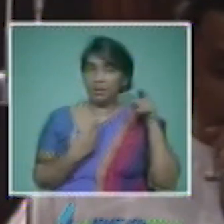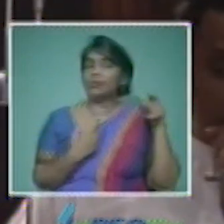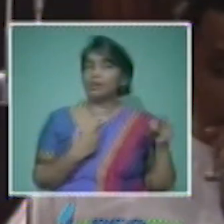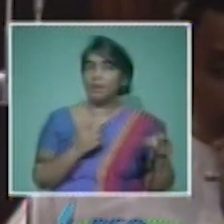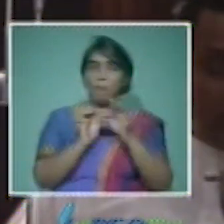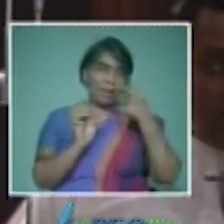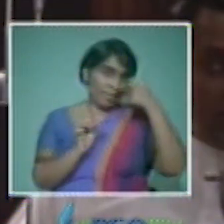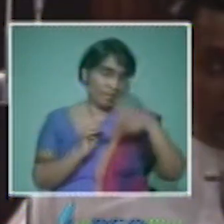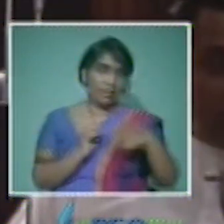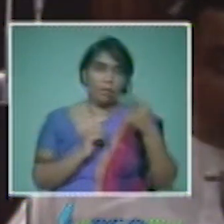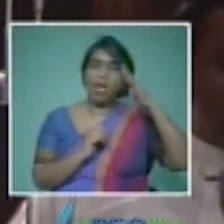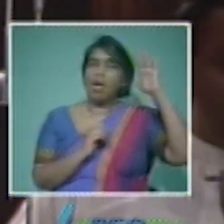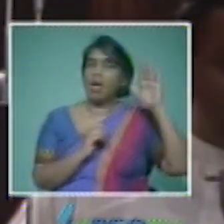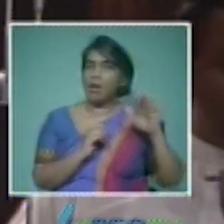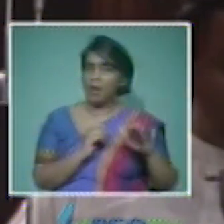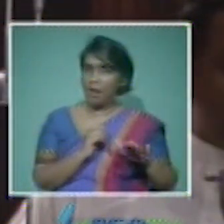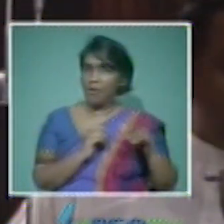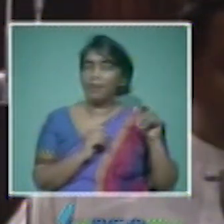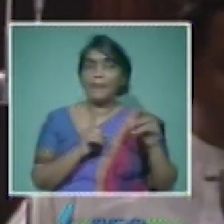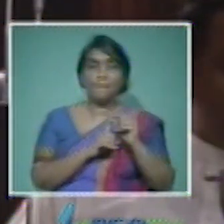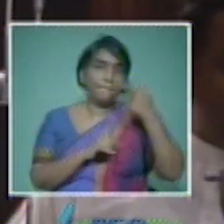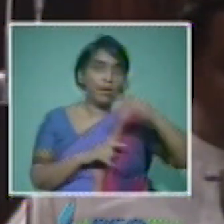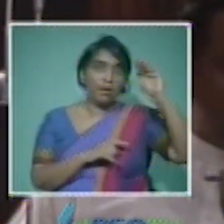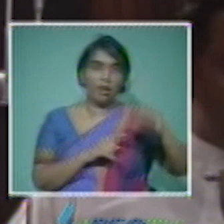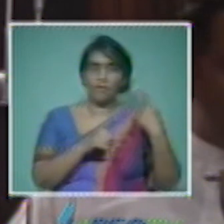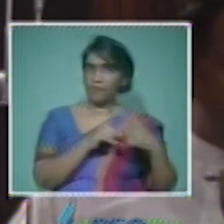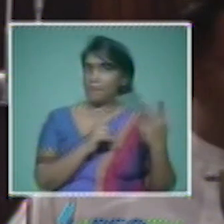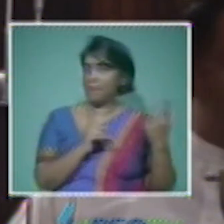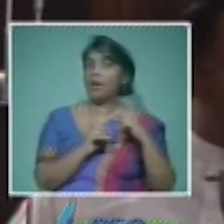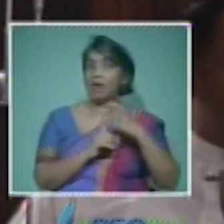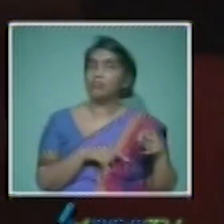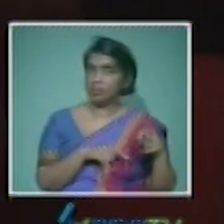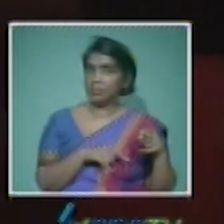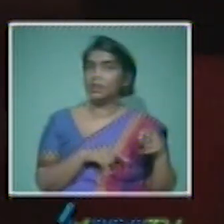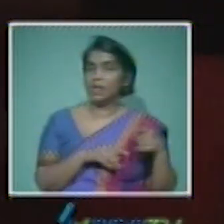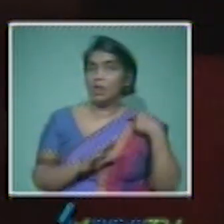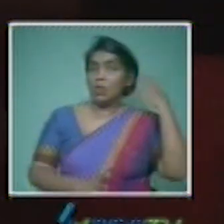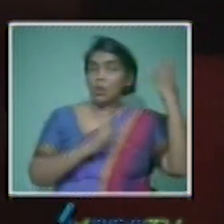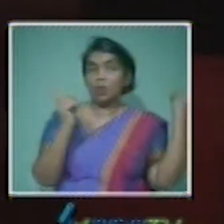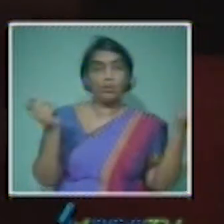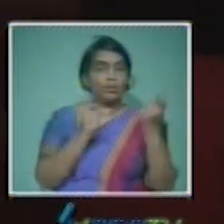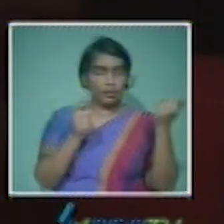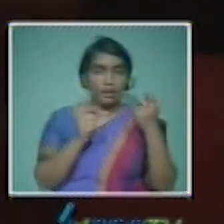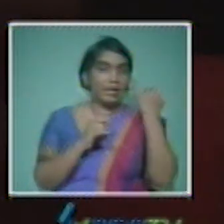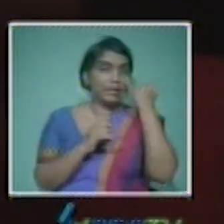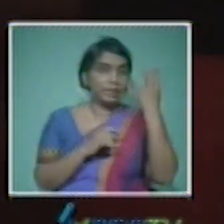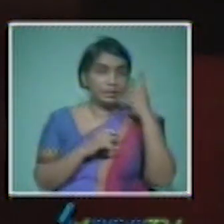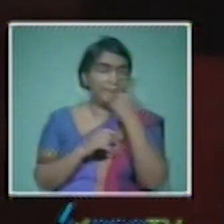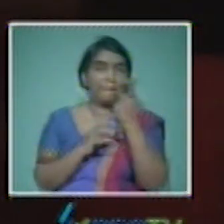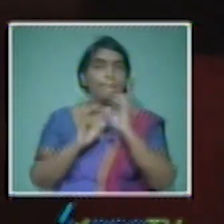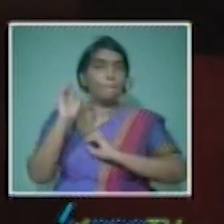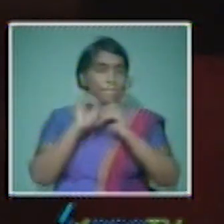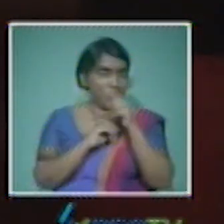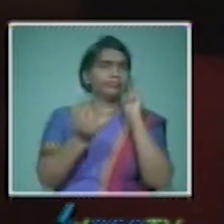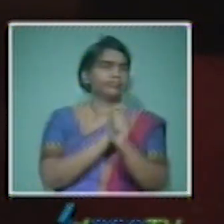දැන් මේ බොරතෙල් මිල අඩු වෙනකොට පෙට්‍රල් විතරක් අඩු වෙන්න බෑනේ ඩීසලුත් අඩු වෙන්න ඕන ලෝක වෙළඳ පොලේ තියෙන සිංගප්පූර් කට්ස් ඇවරේජ් එක ගන්නේ